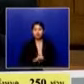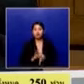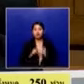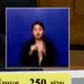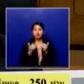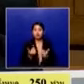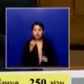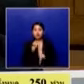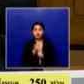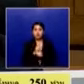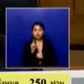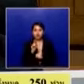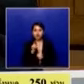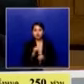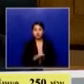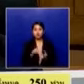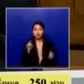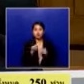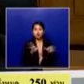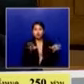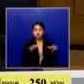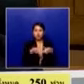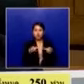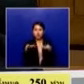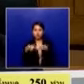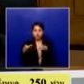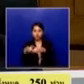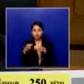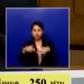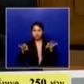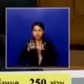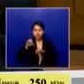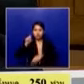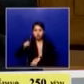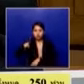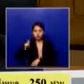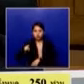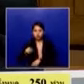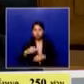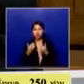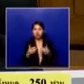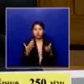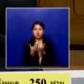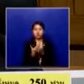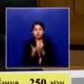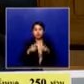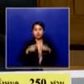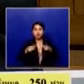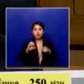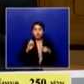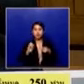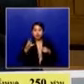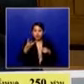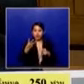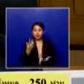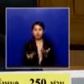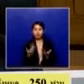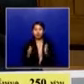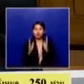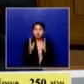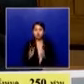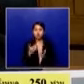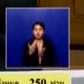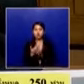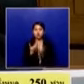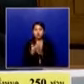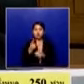ทำอยู่ก็คือใช้ให้กับกลุ่มที่มีความจำเป็นเร่งด่วนก่อนก็คือผู้ถือบัตรสวัสดิการหรือผู้ที่มีรายได้ต่ำกว่าแสน